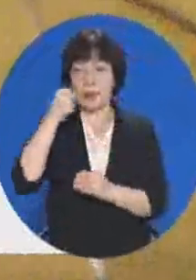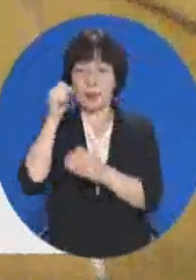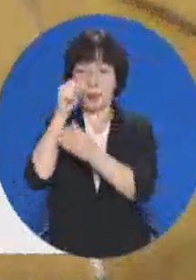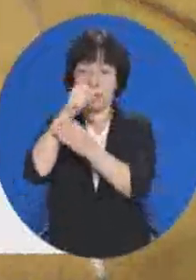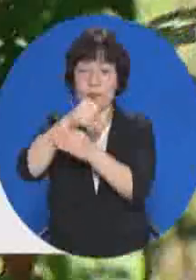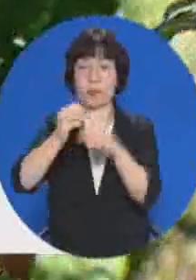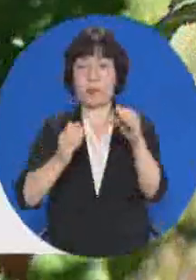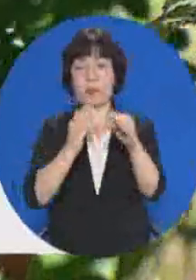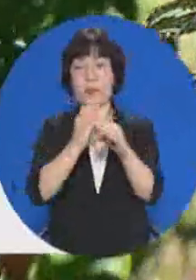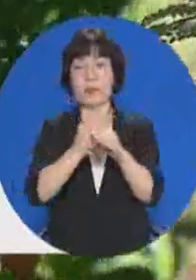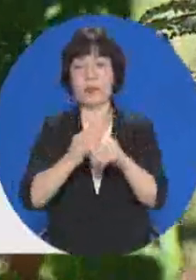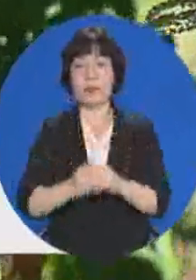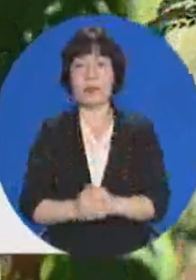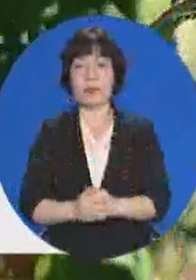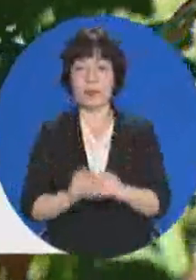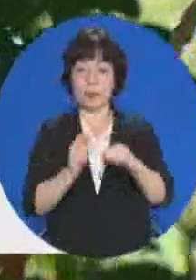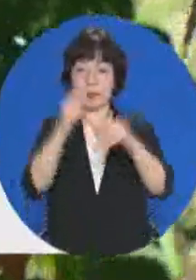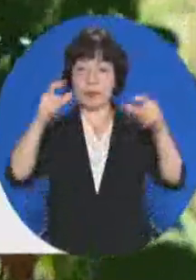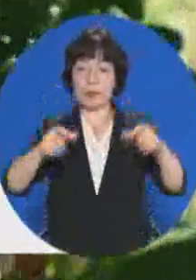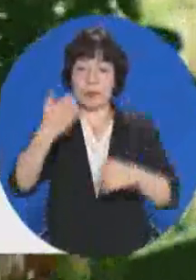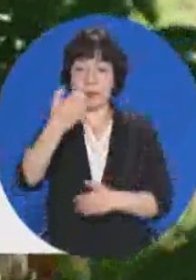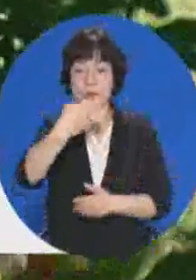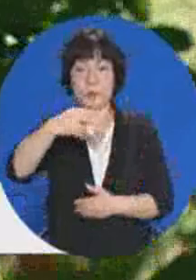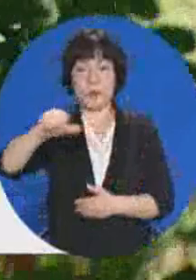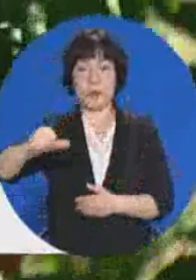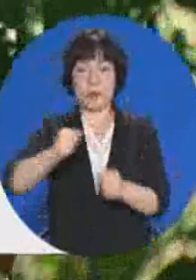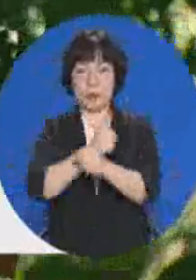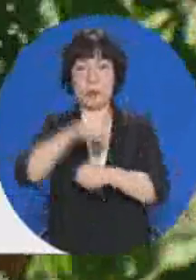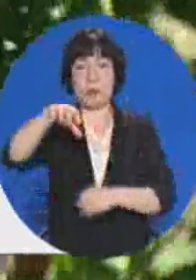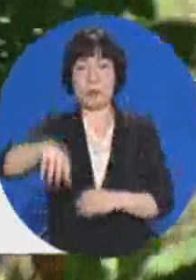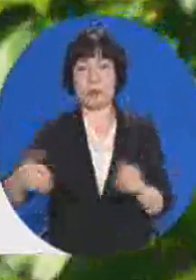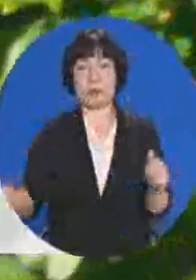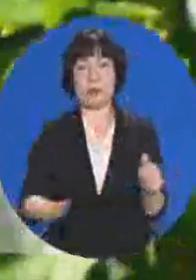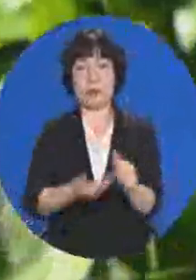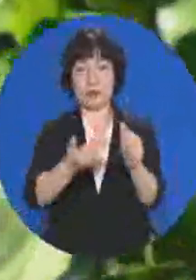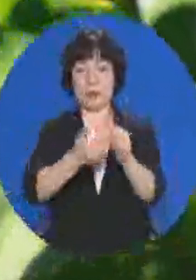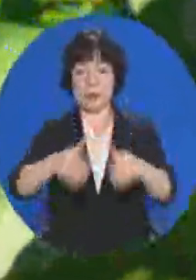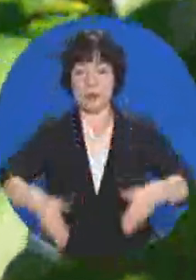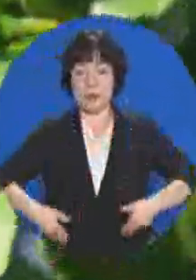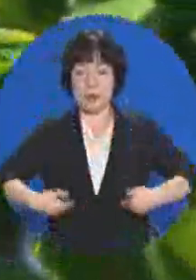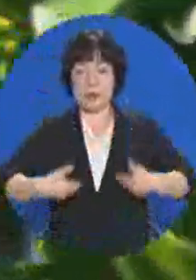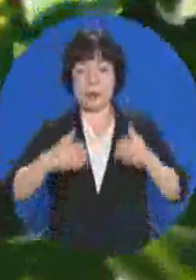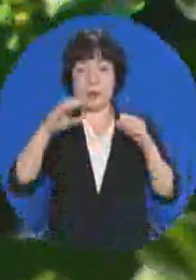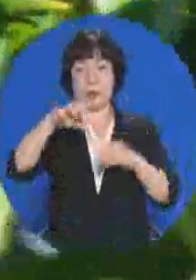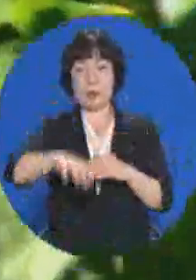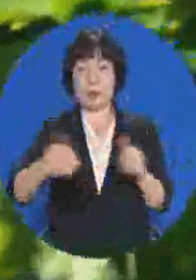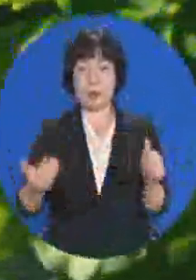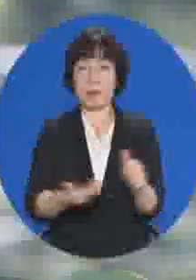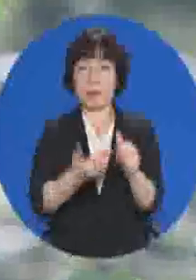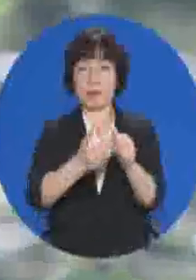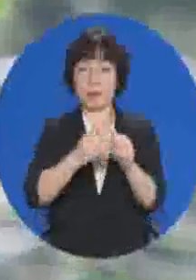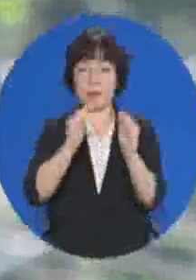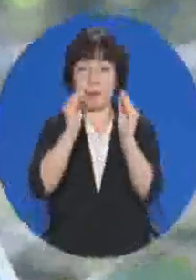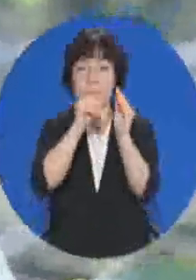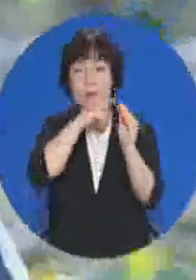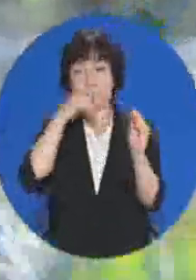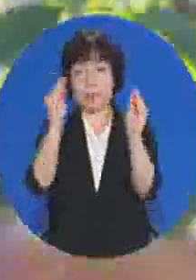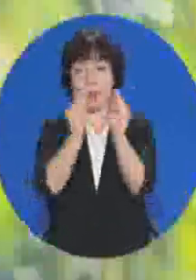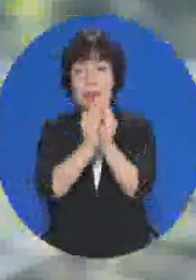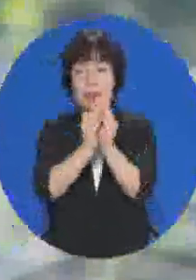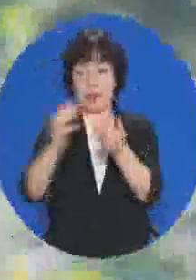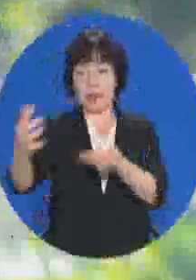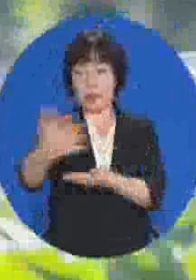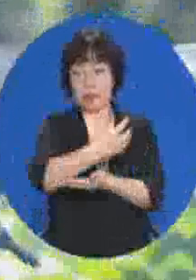연그렀습니다. 공적 90여 헥타르 면적에서 재배되고 있는 난대성 과일 석류는 이제 본격적인 수확